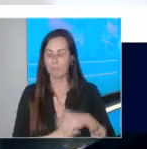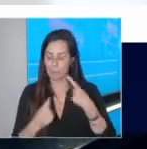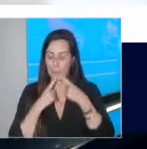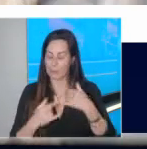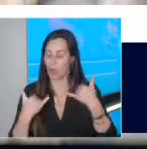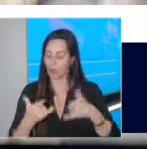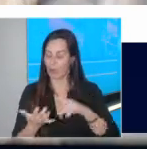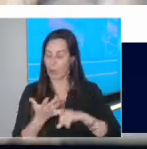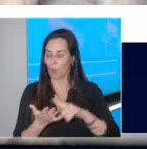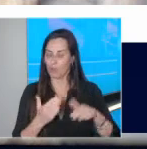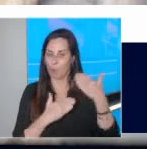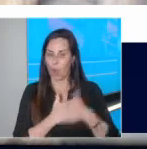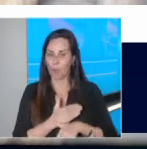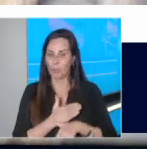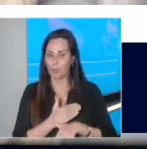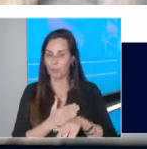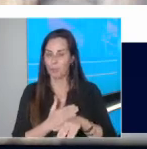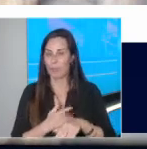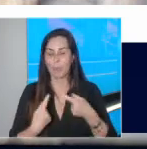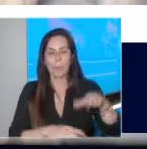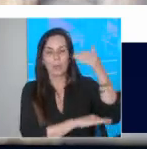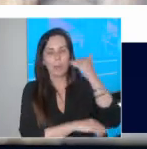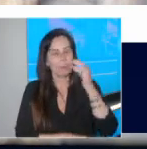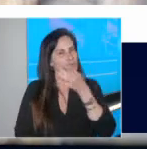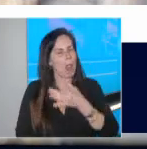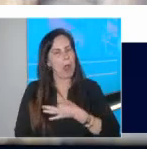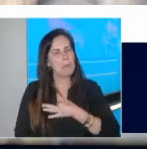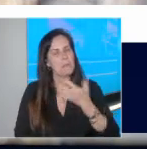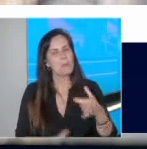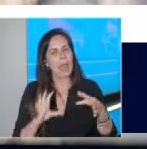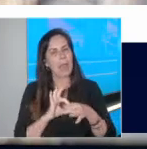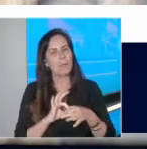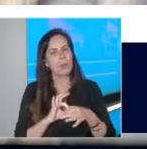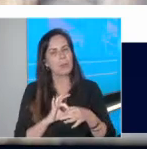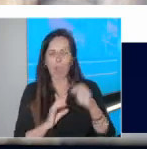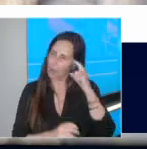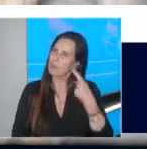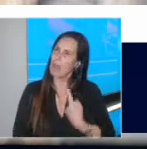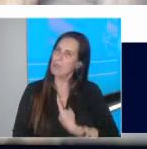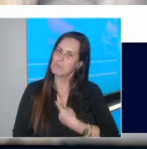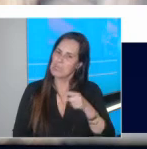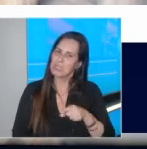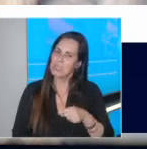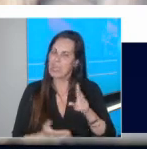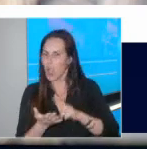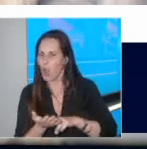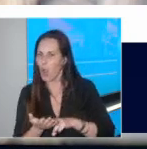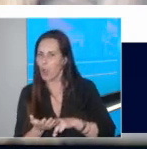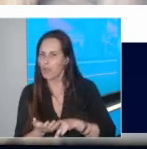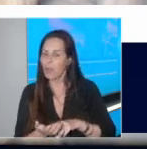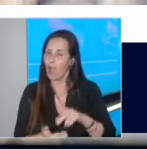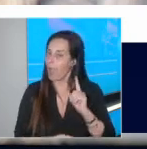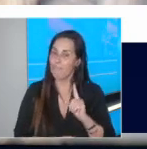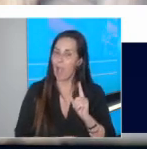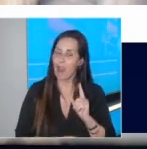הפרק בחודשים האחרונים במדינות שונות. שאלתי את עצמי אם החיבור שלי, חשבתי על זה ושאלתי את עצמי אם זה חיבור נכון או קצת מהיר מדי,